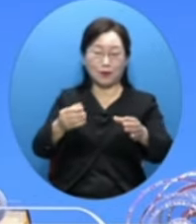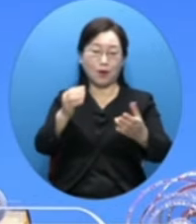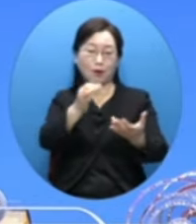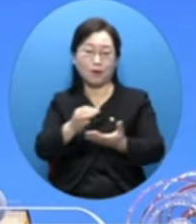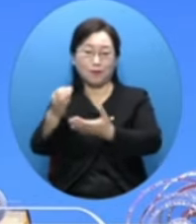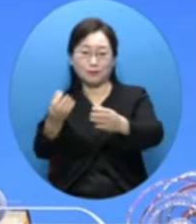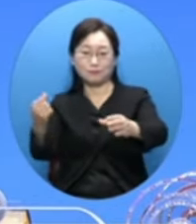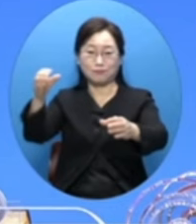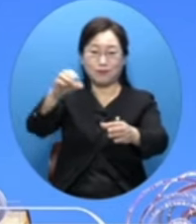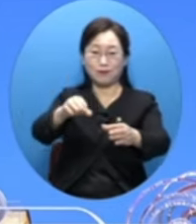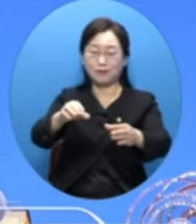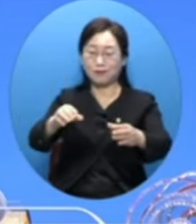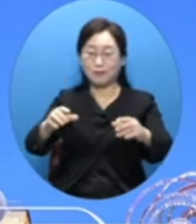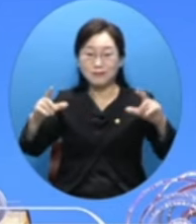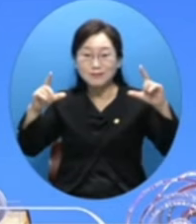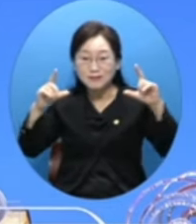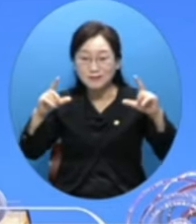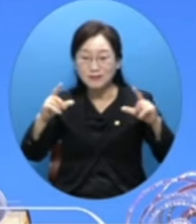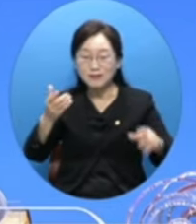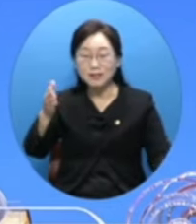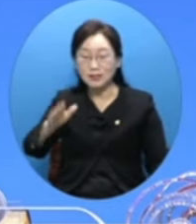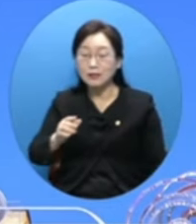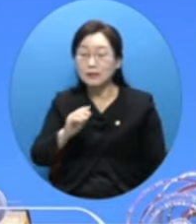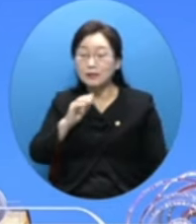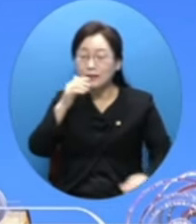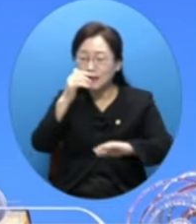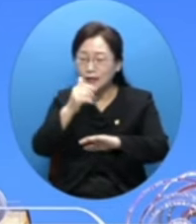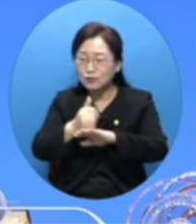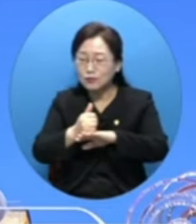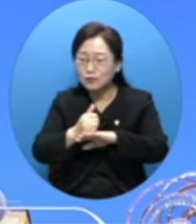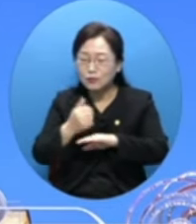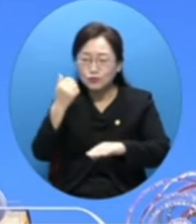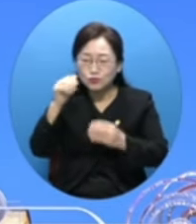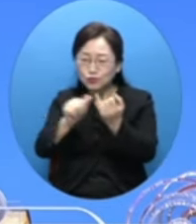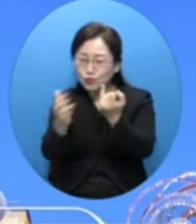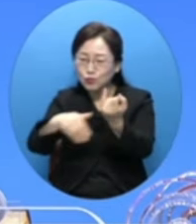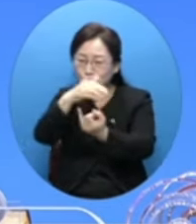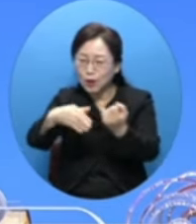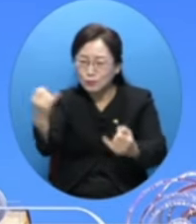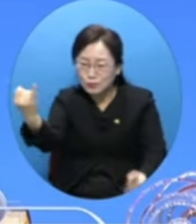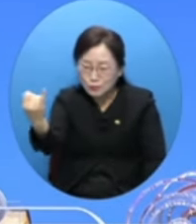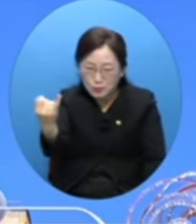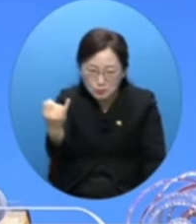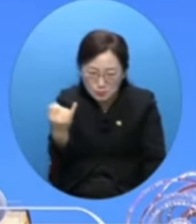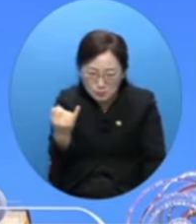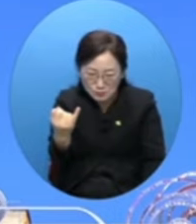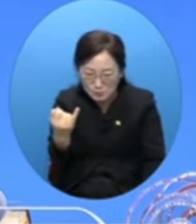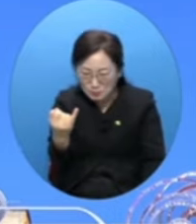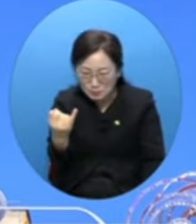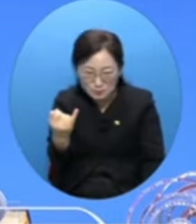모습을 드러냈습니다. 근데 조금 있다가 한 과부가 쭈뼛쭈뼛 조심스럽게 와서